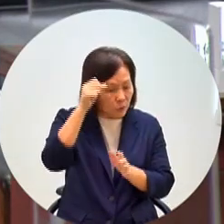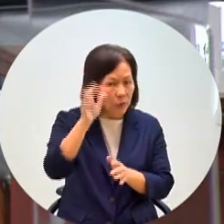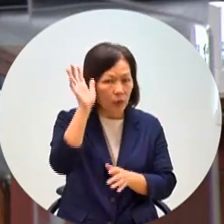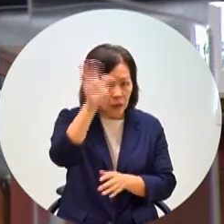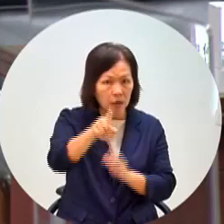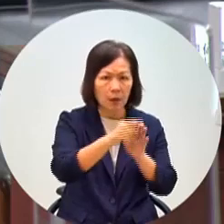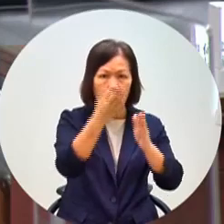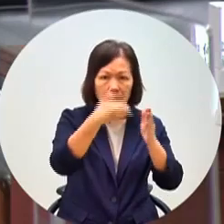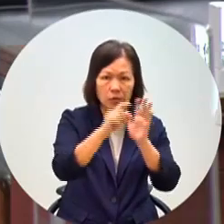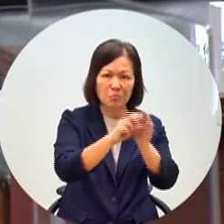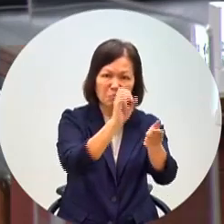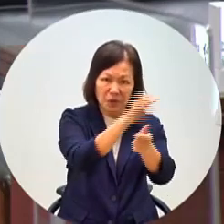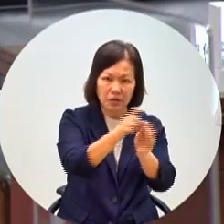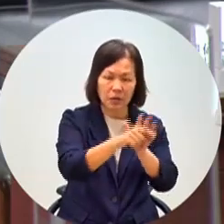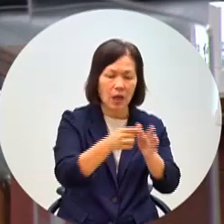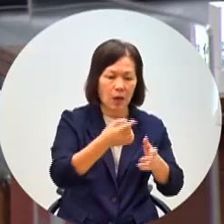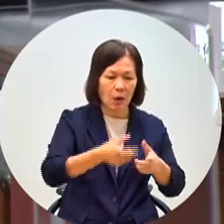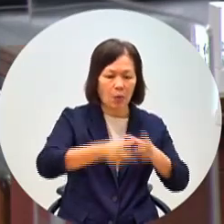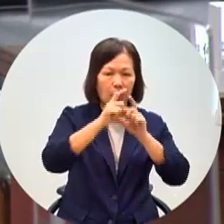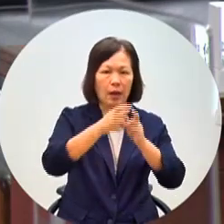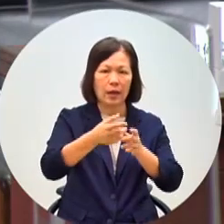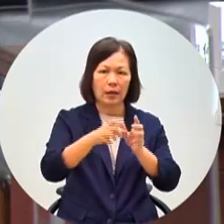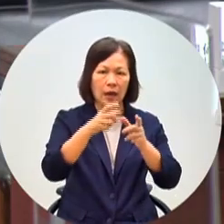学校被通知说要缴回快筛。